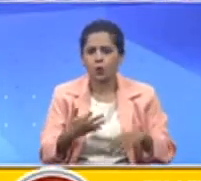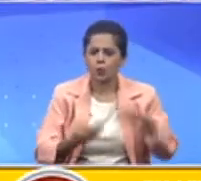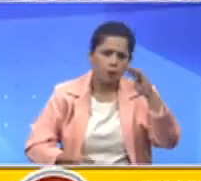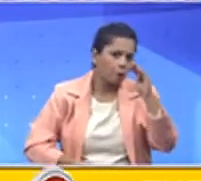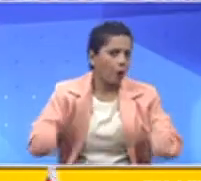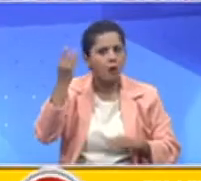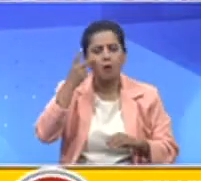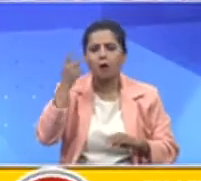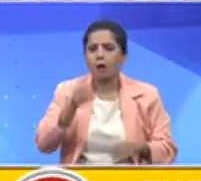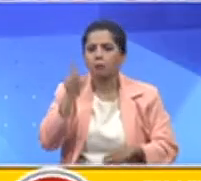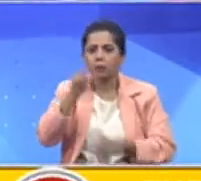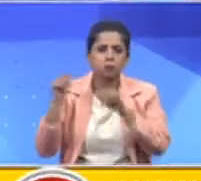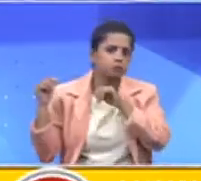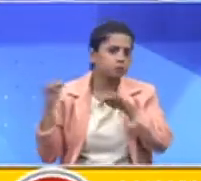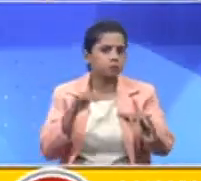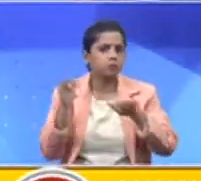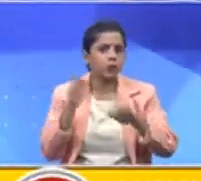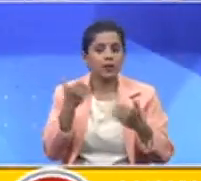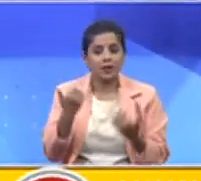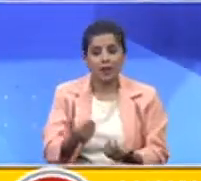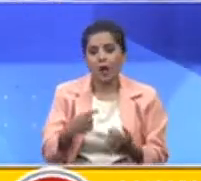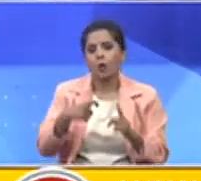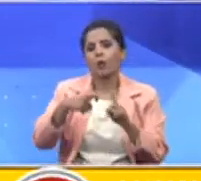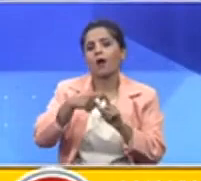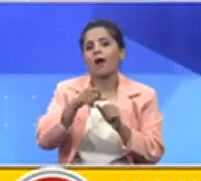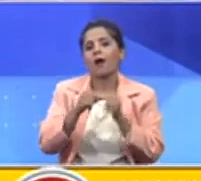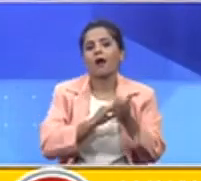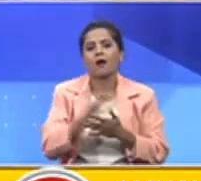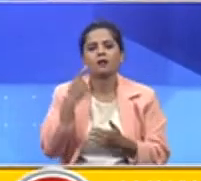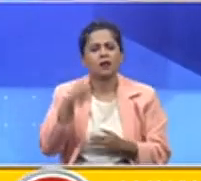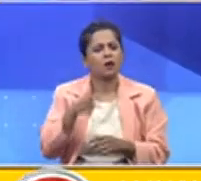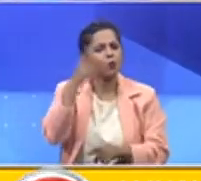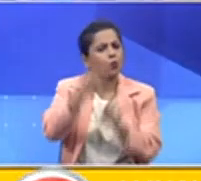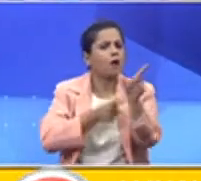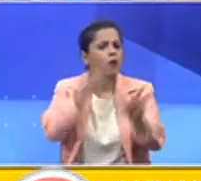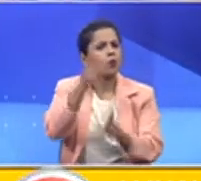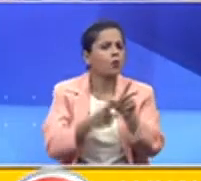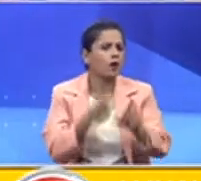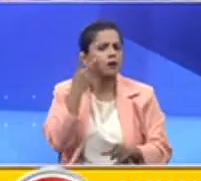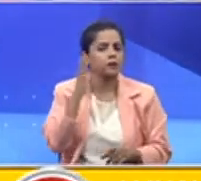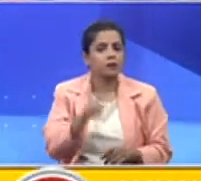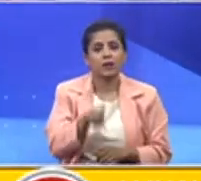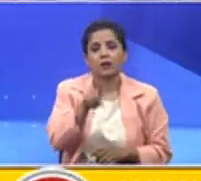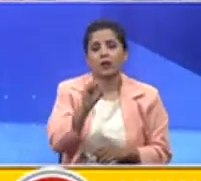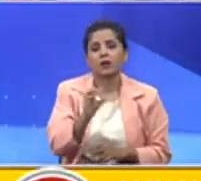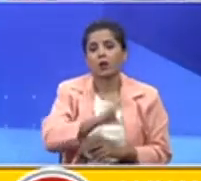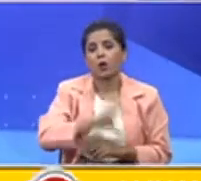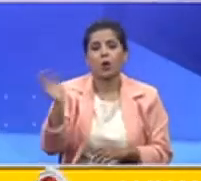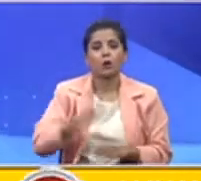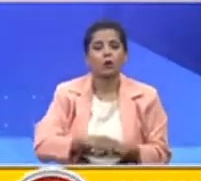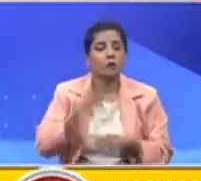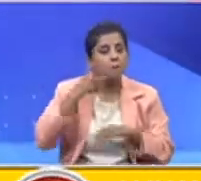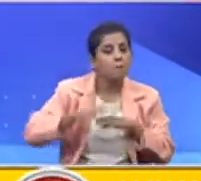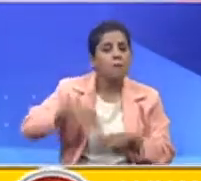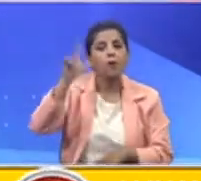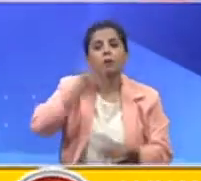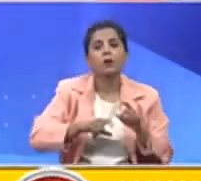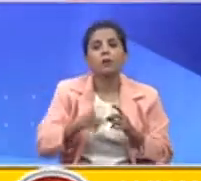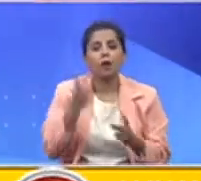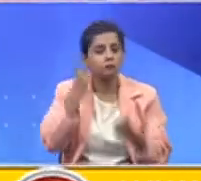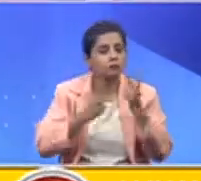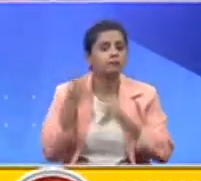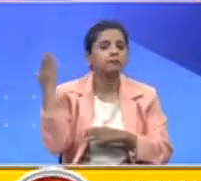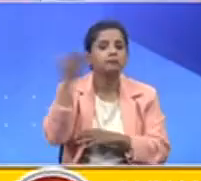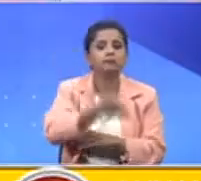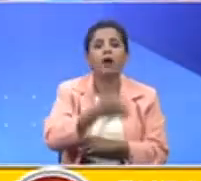रही है अब काशी में हर साल दस करोड से भी जादा परियतक पहुच रहे